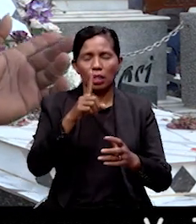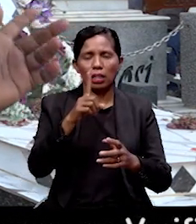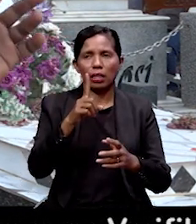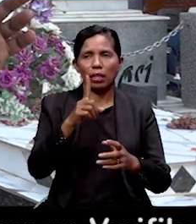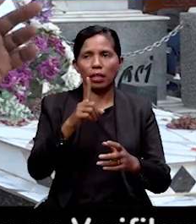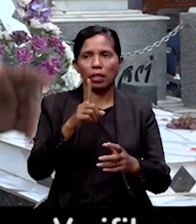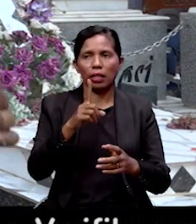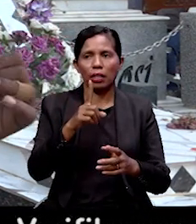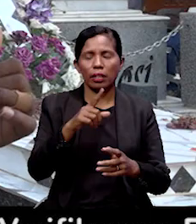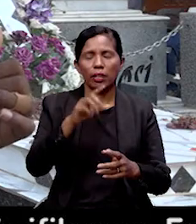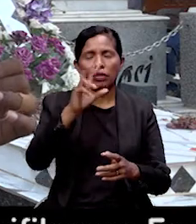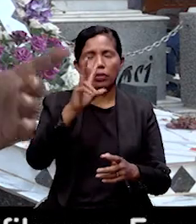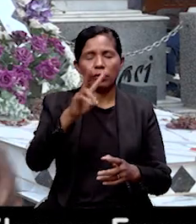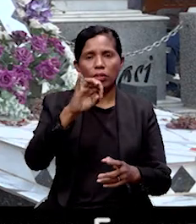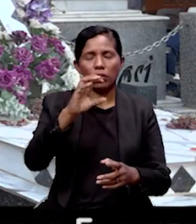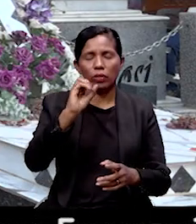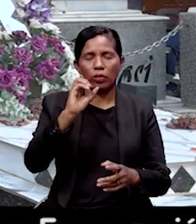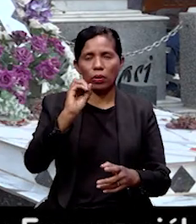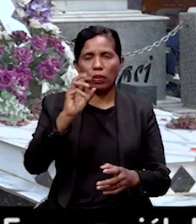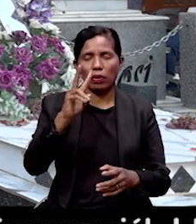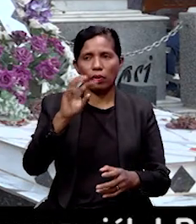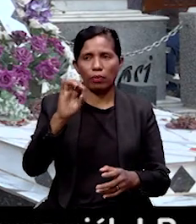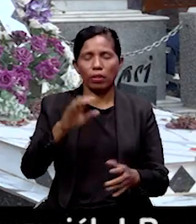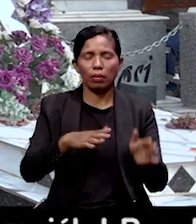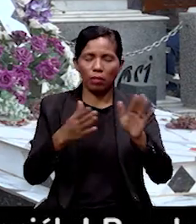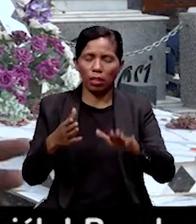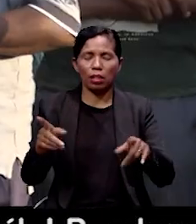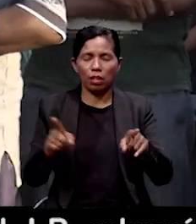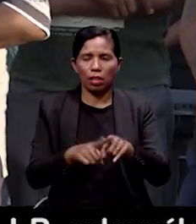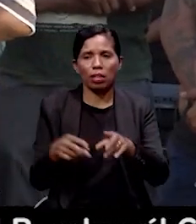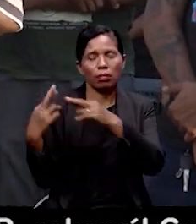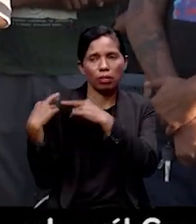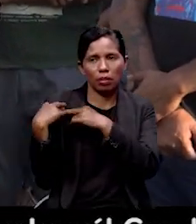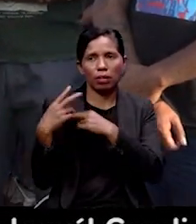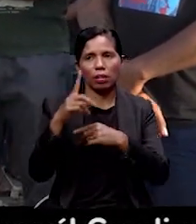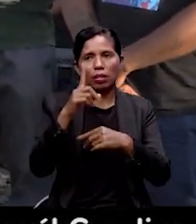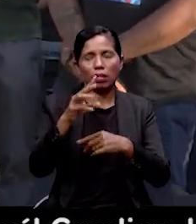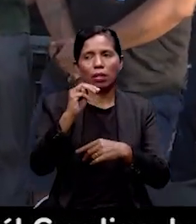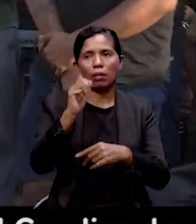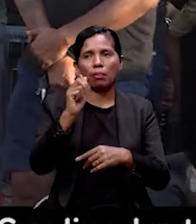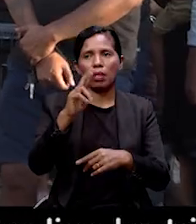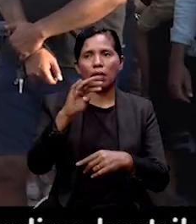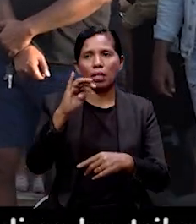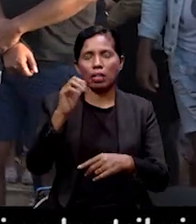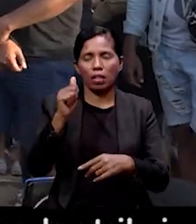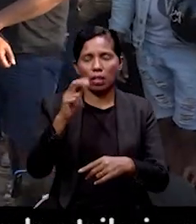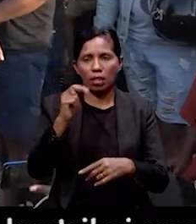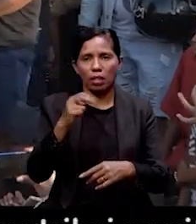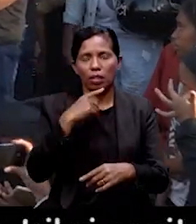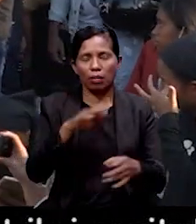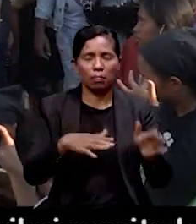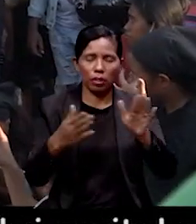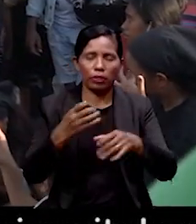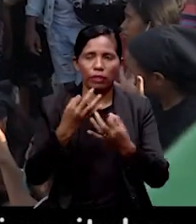Nara Cristo Bermale, nia mate te ona, nemo sanesan, nia mos responsabel hotu, i da tamfal nara Mariano Alves Martins, nemo sanesan, mate hotu